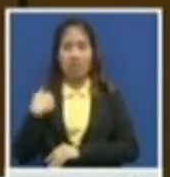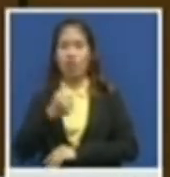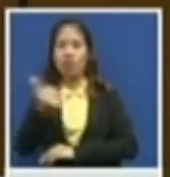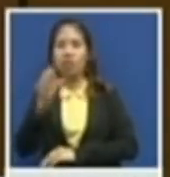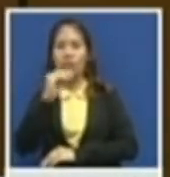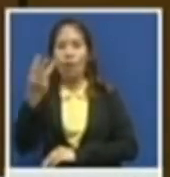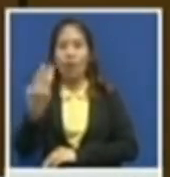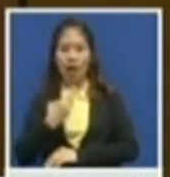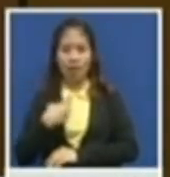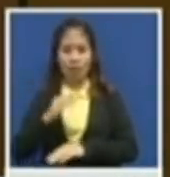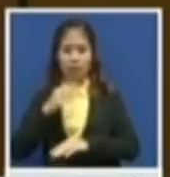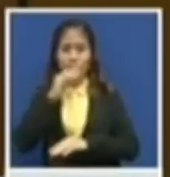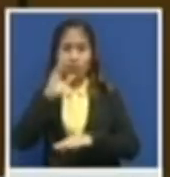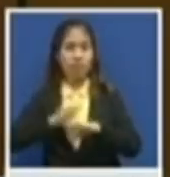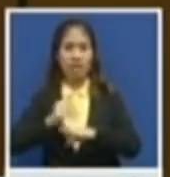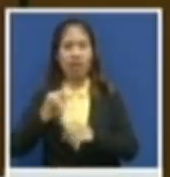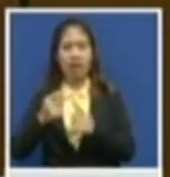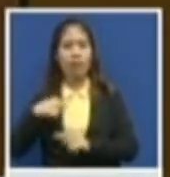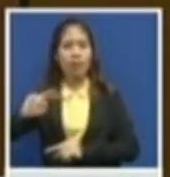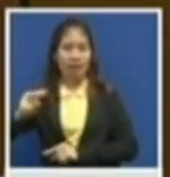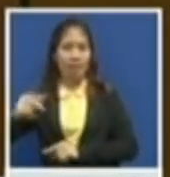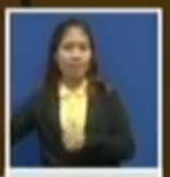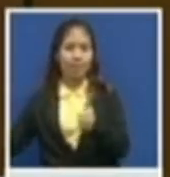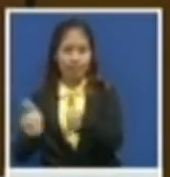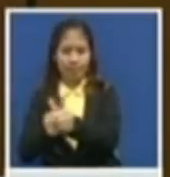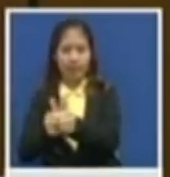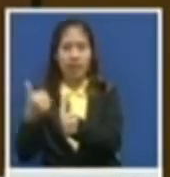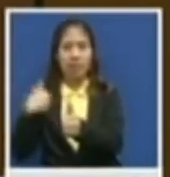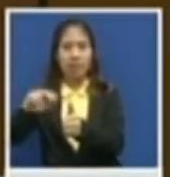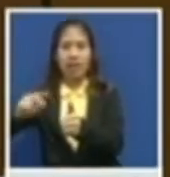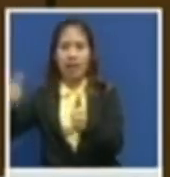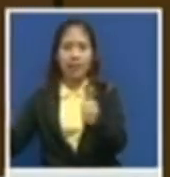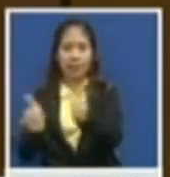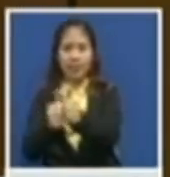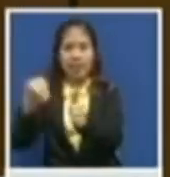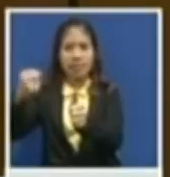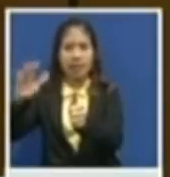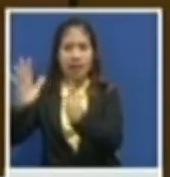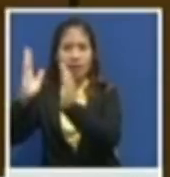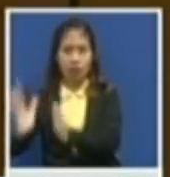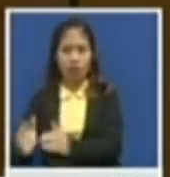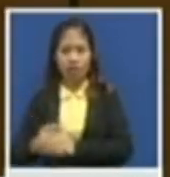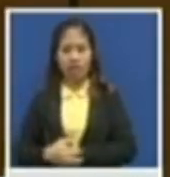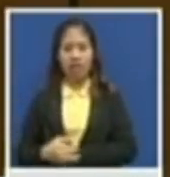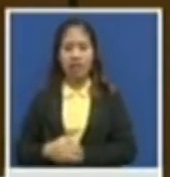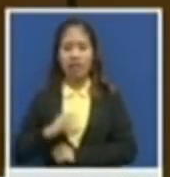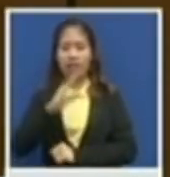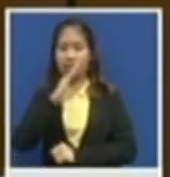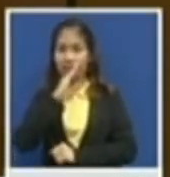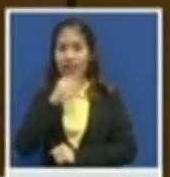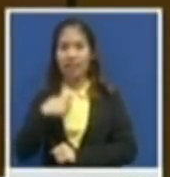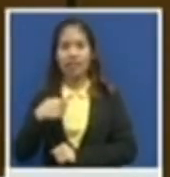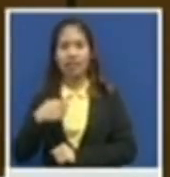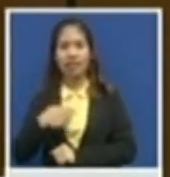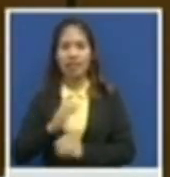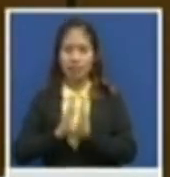งเวลาผมพูดกับเขาผมมีล่าม15 คนในห้องอ่ะนะถ้าไทยกันเดี๋ยวผมพูดได้